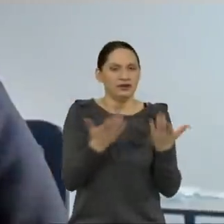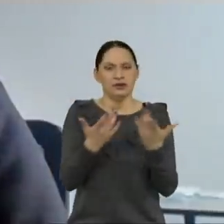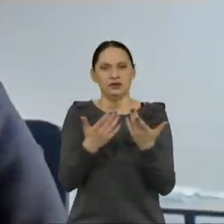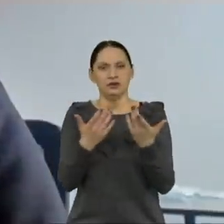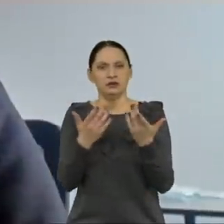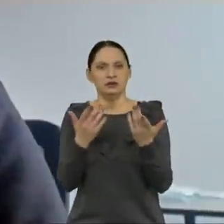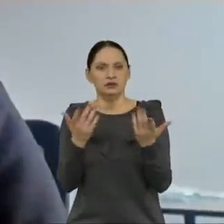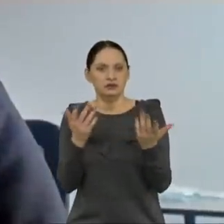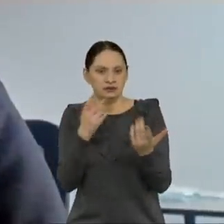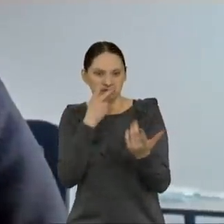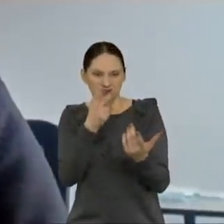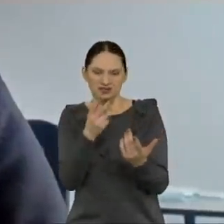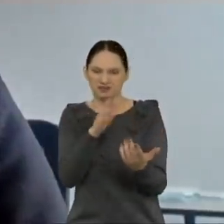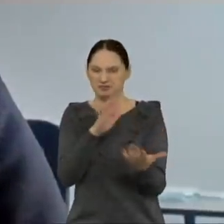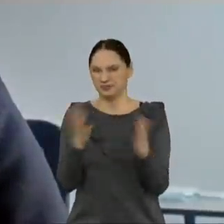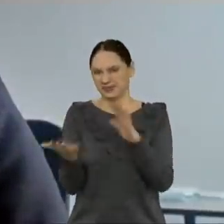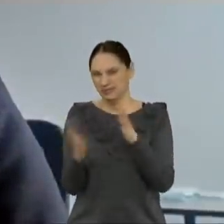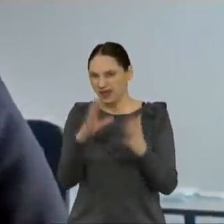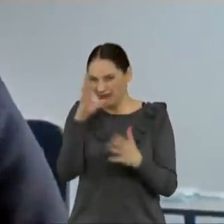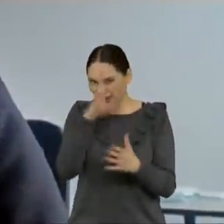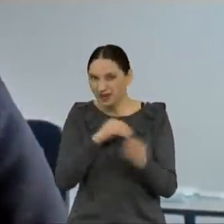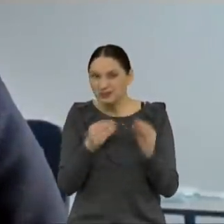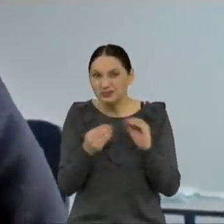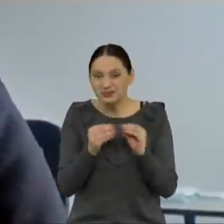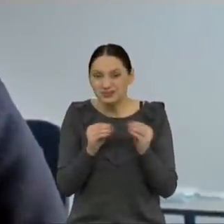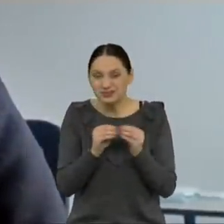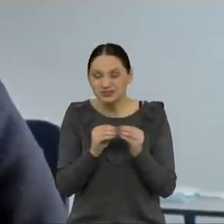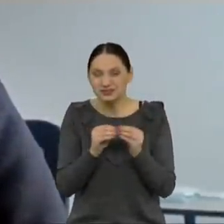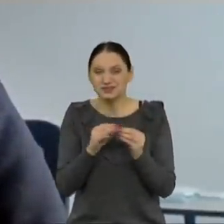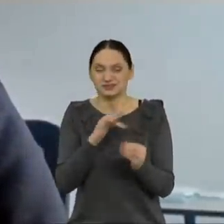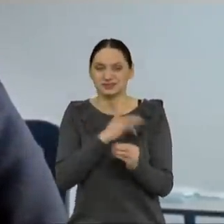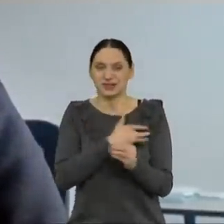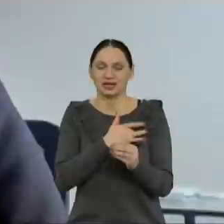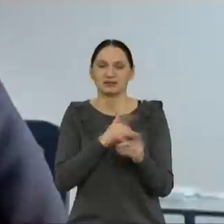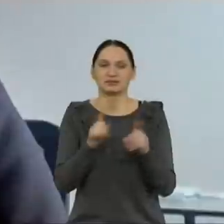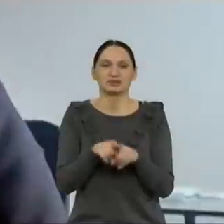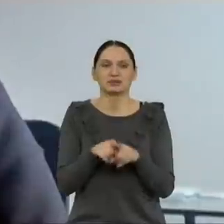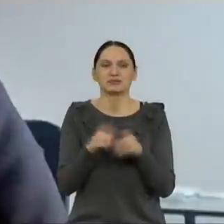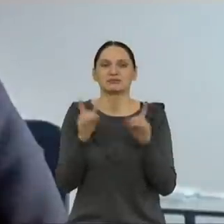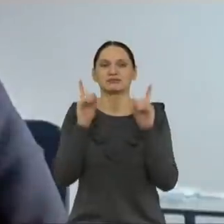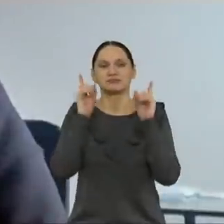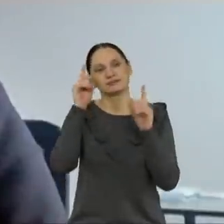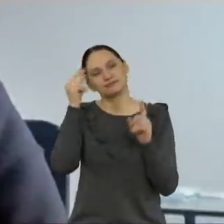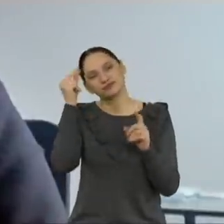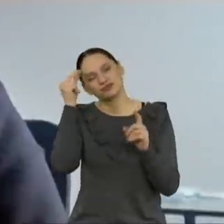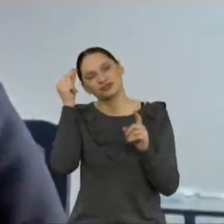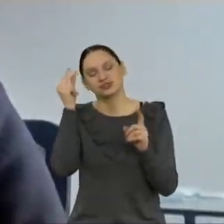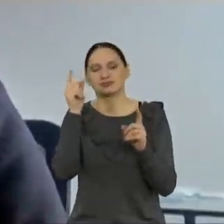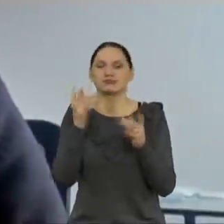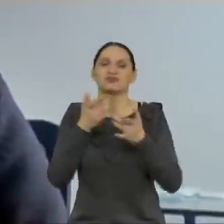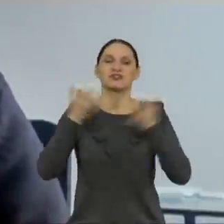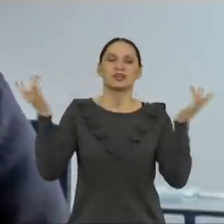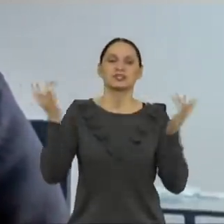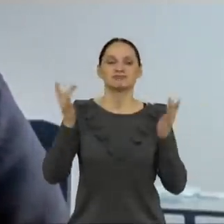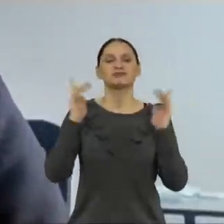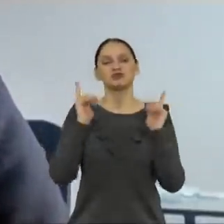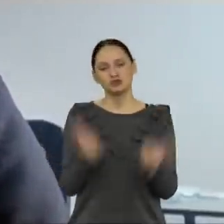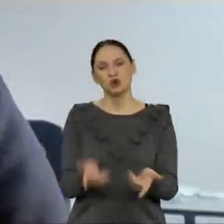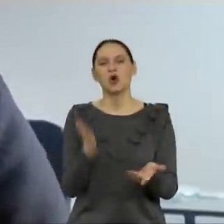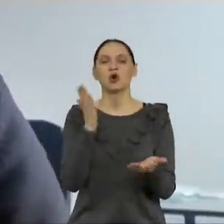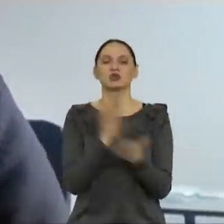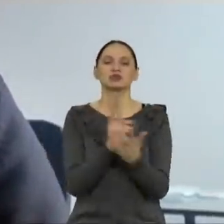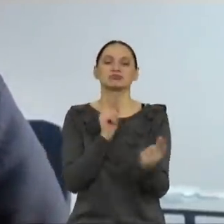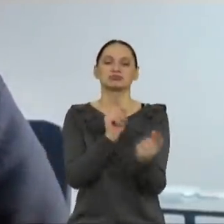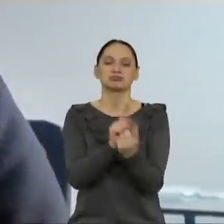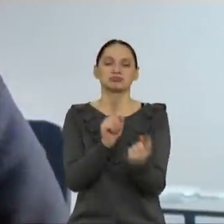tikrą abejonių, ar vėl pavyks, ar tai tik tai nebūks vėl tam tikra viešų ryšių akcija, kuri, jau tęsiasi kuris